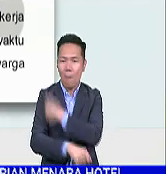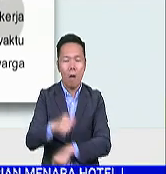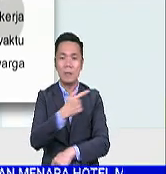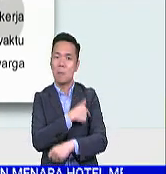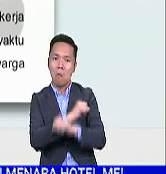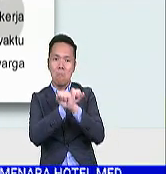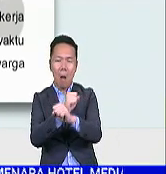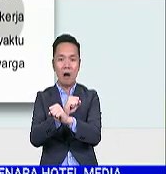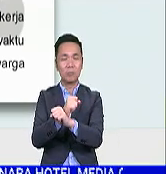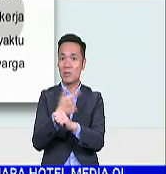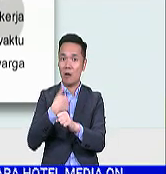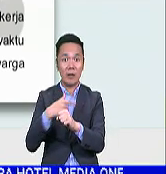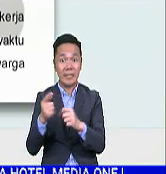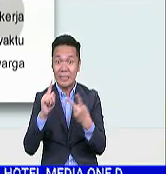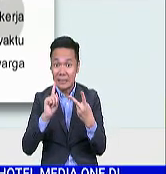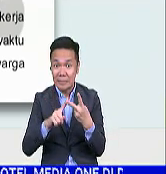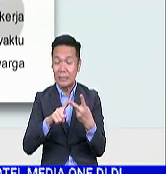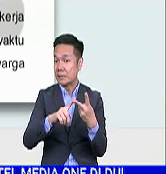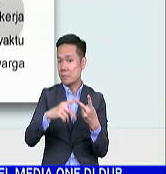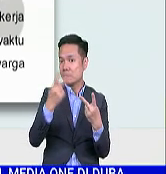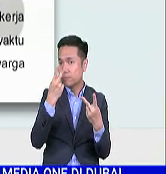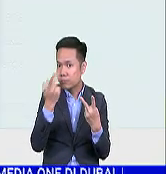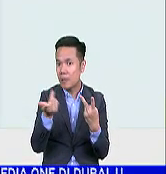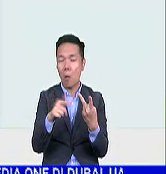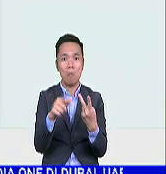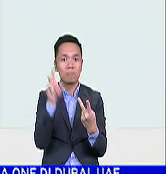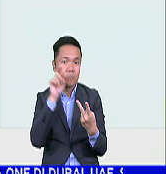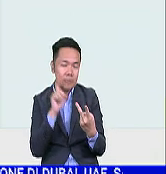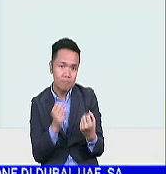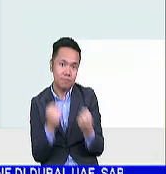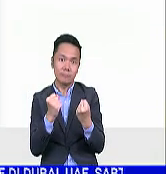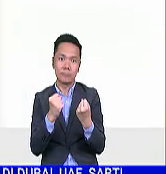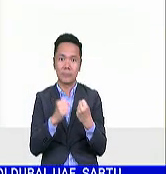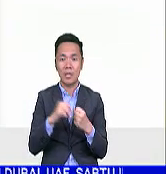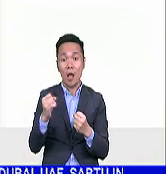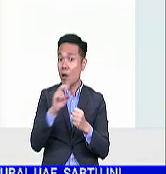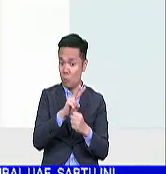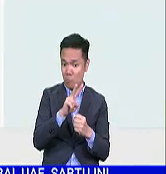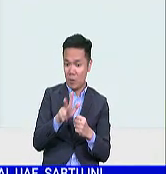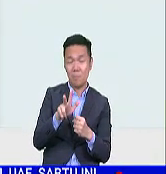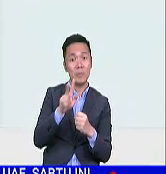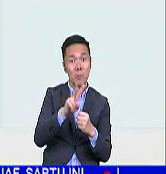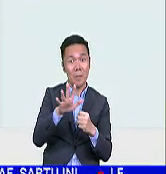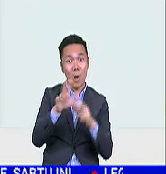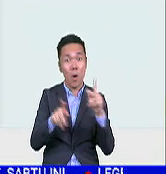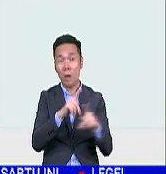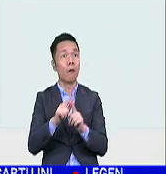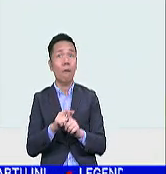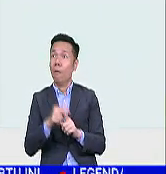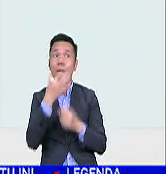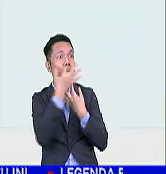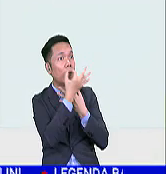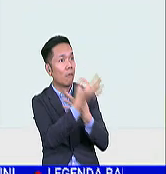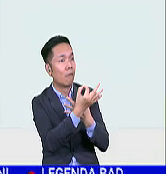sekitar Lahad Datu dan Kinabatangan. Setakat ini, kumpulan tersebut mempunyai seramai 20 pengikut terdiri daripada pekerja